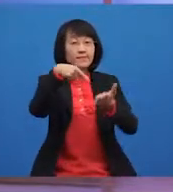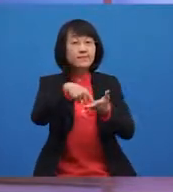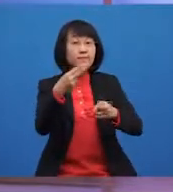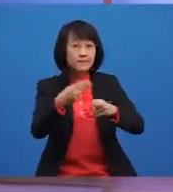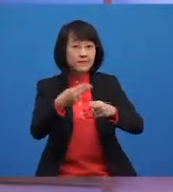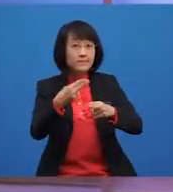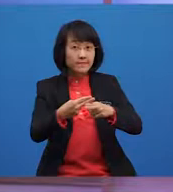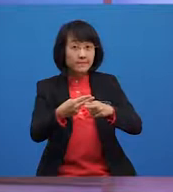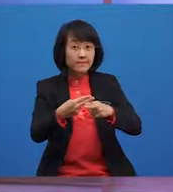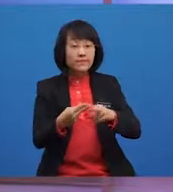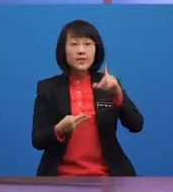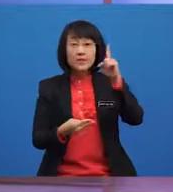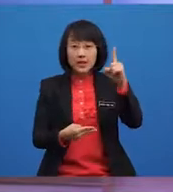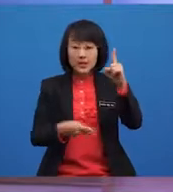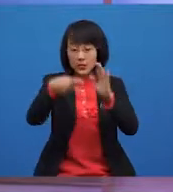dinamakan